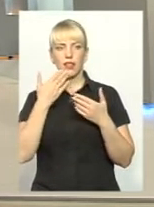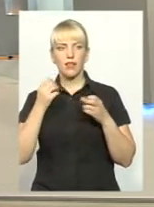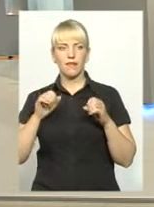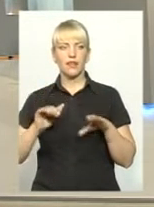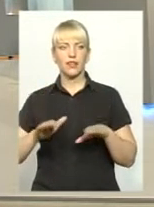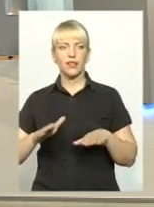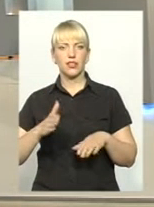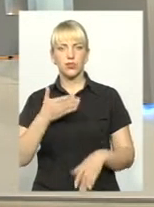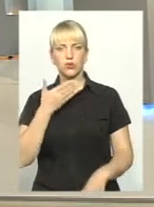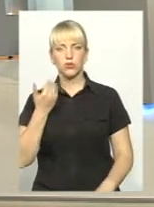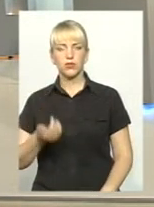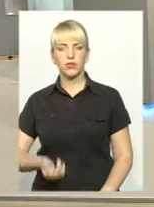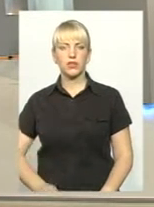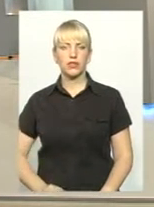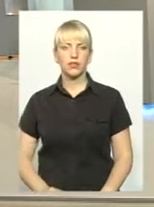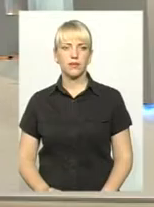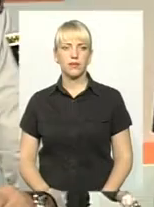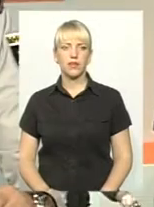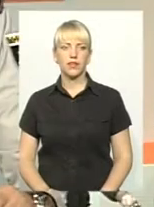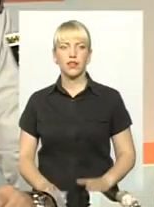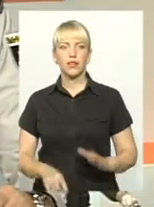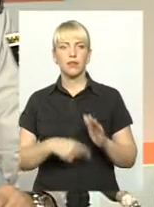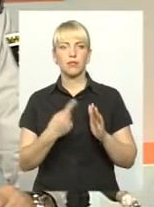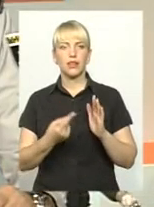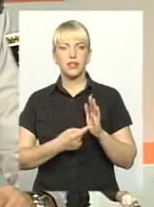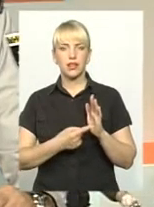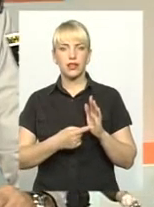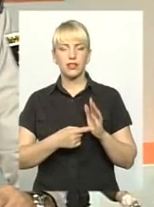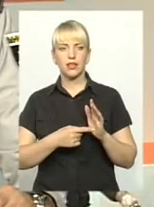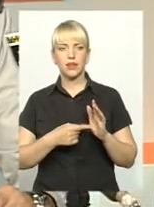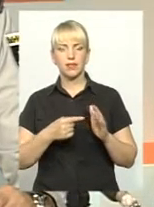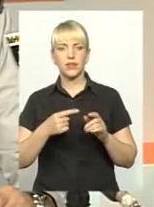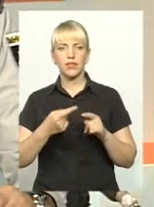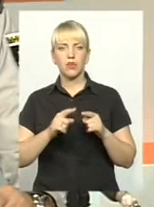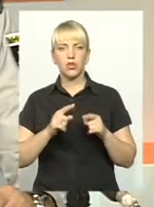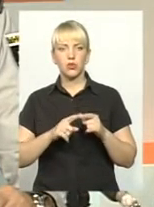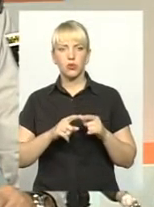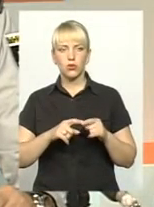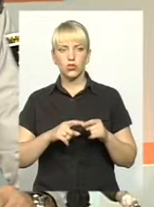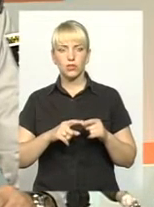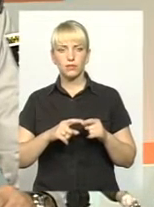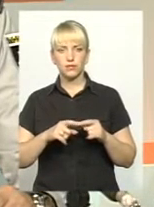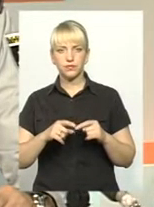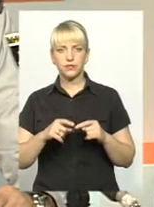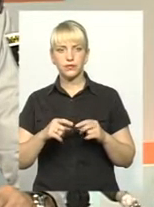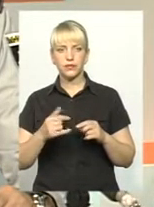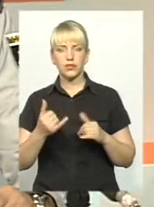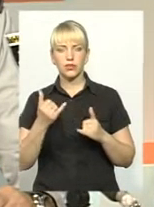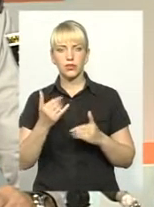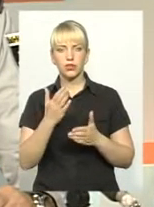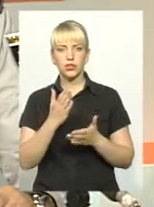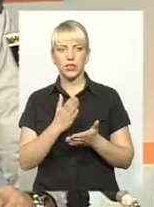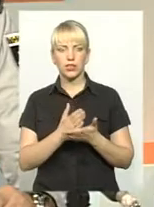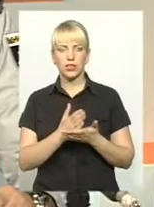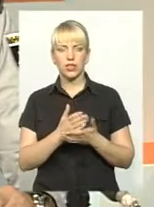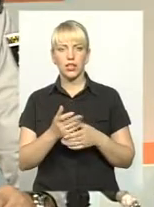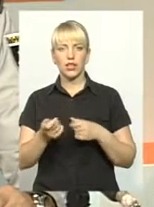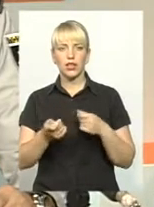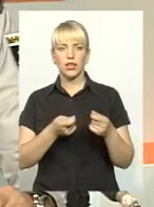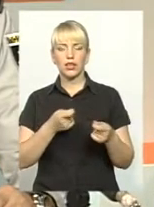Будь ласка. Питання дуже слушне, не лише паркування, дуже слушно, що сьогодні саме є і